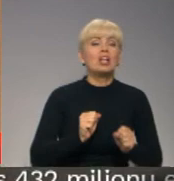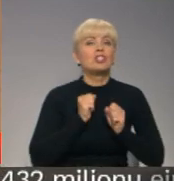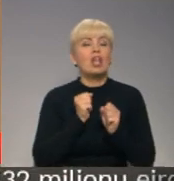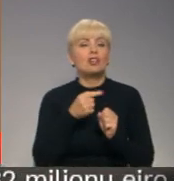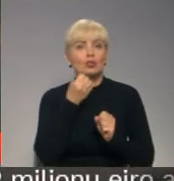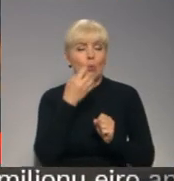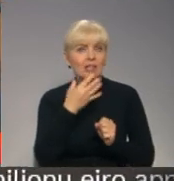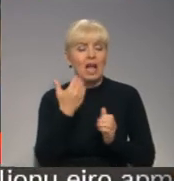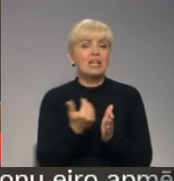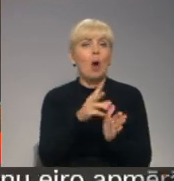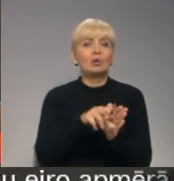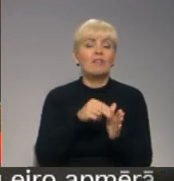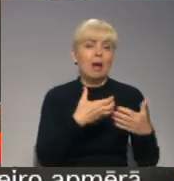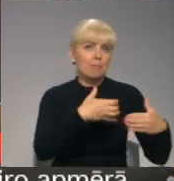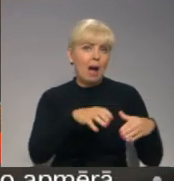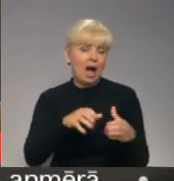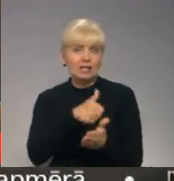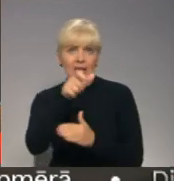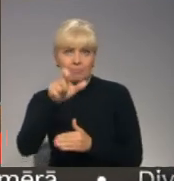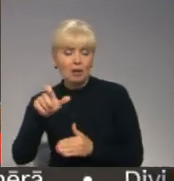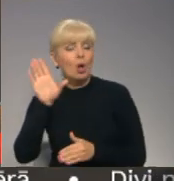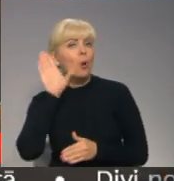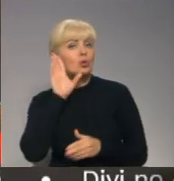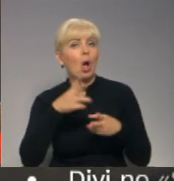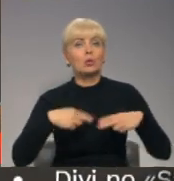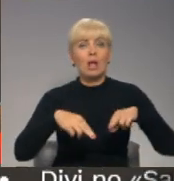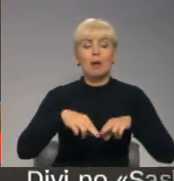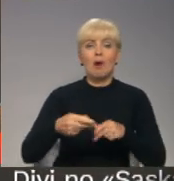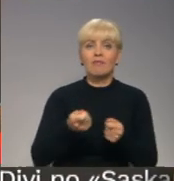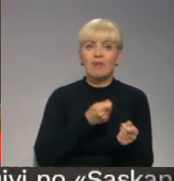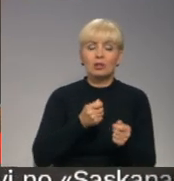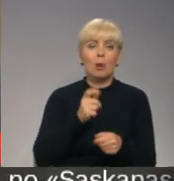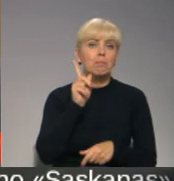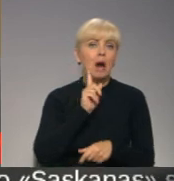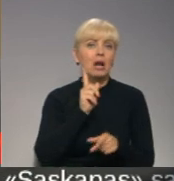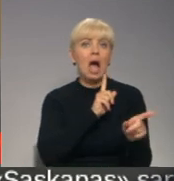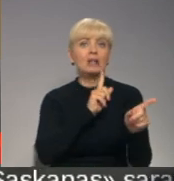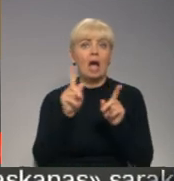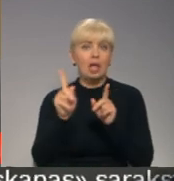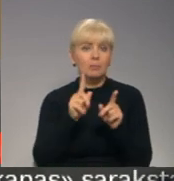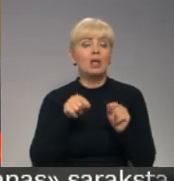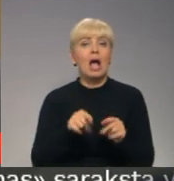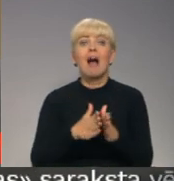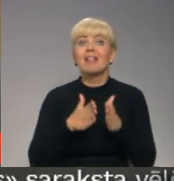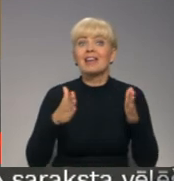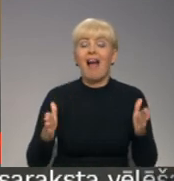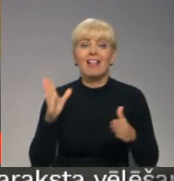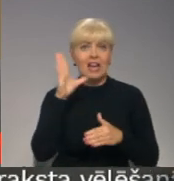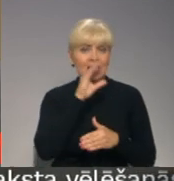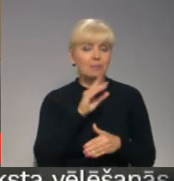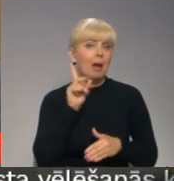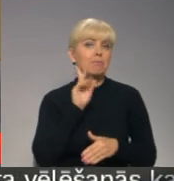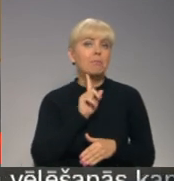jaunievēlēto partiju pārstāvi, uzklausot departamentu vadītājus un pagaidu administrāciju. Tā ir liela iespēja, tāpēc, ka